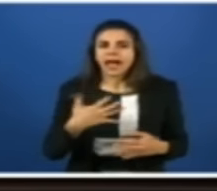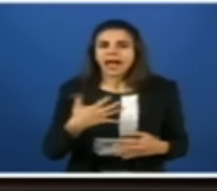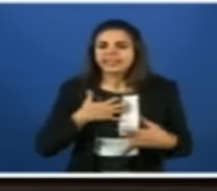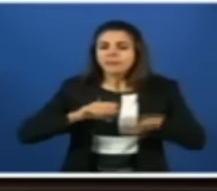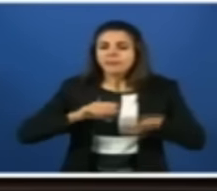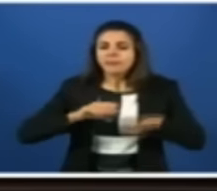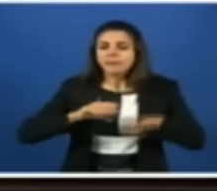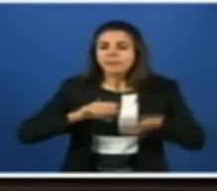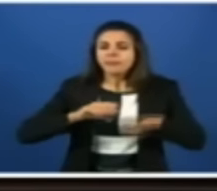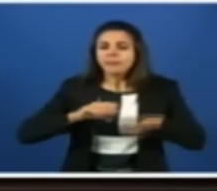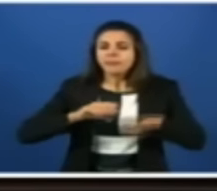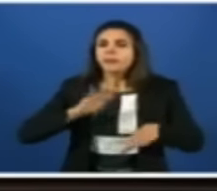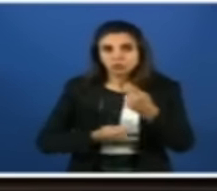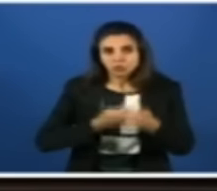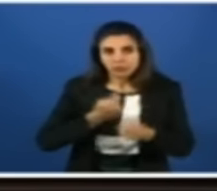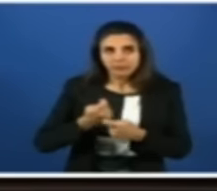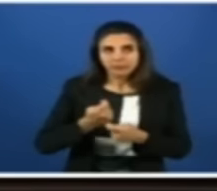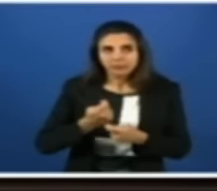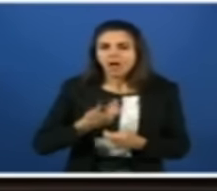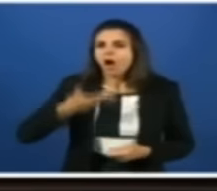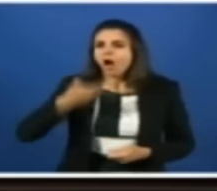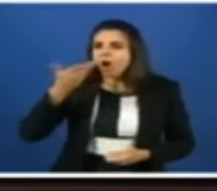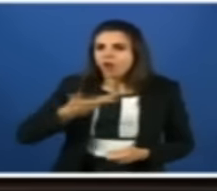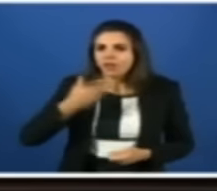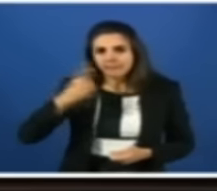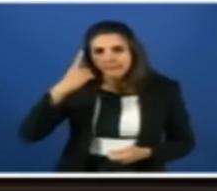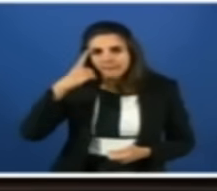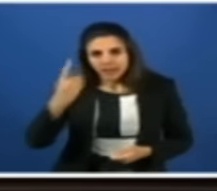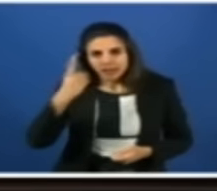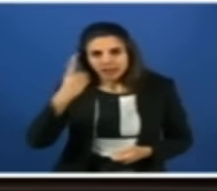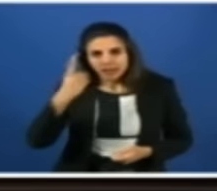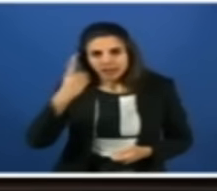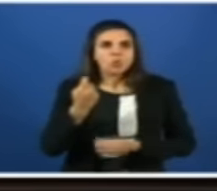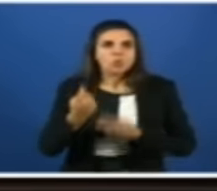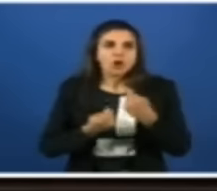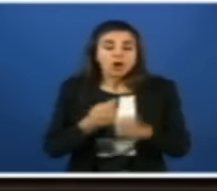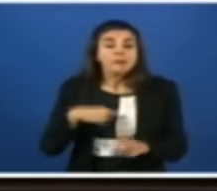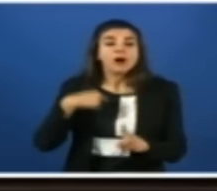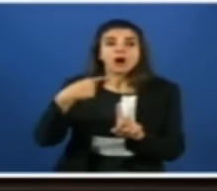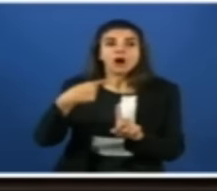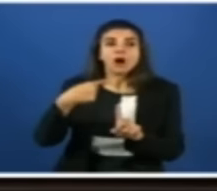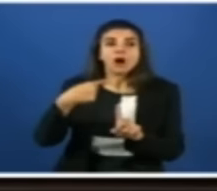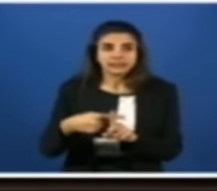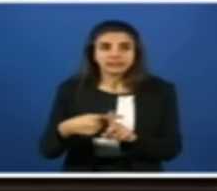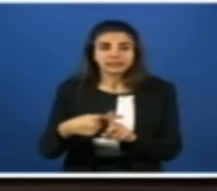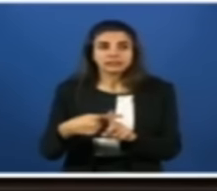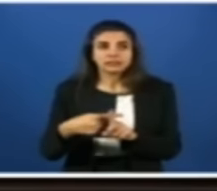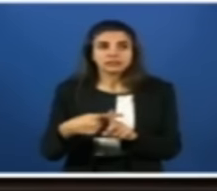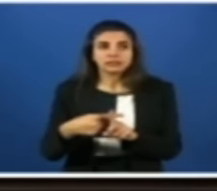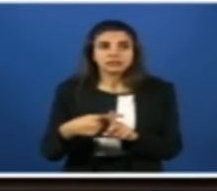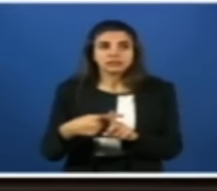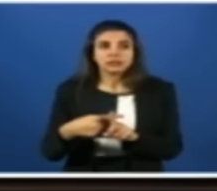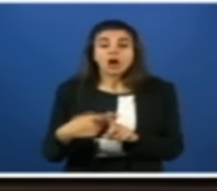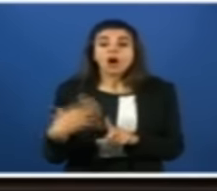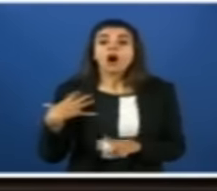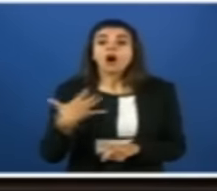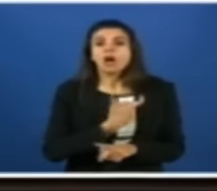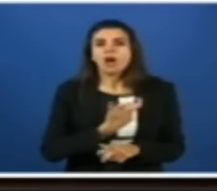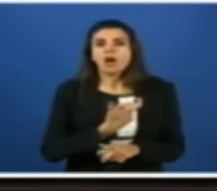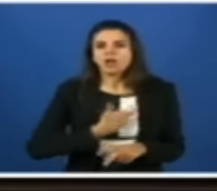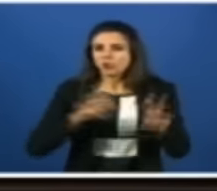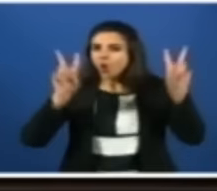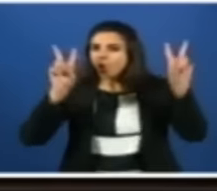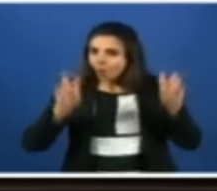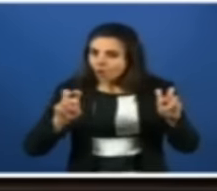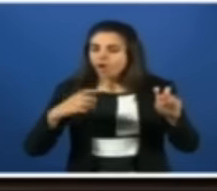yaptığımız çalışmaları anlatma fırsatı bulduk. Aynı zamanda da anayasa